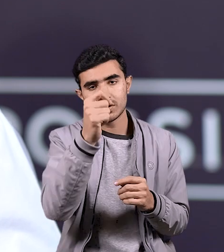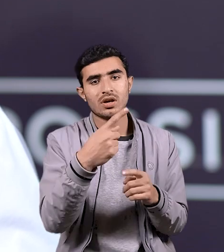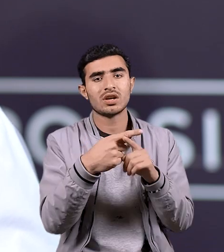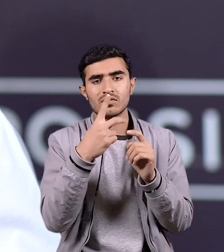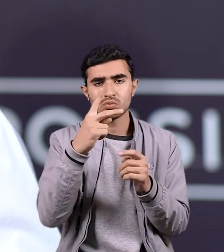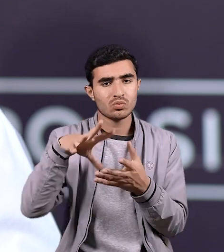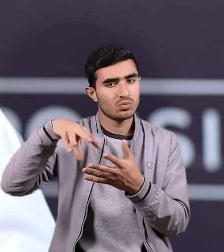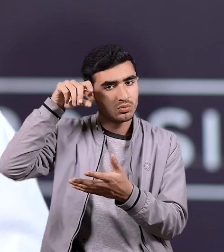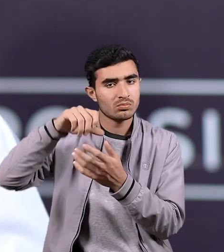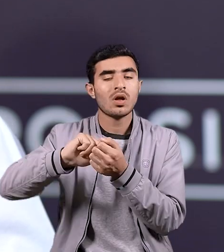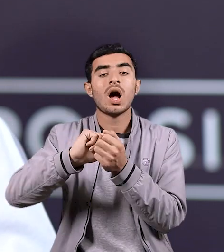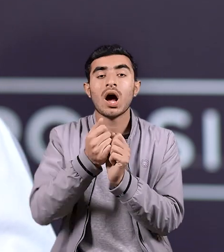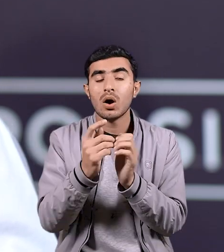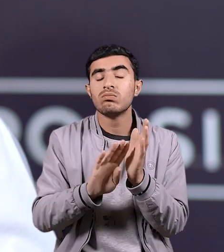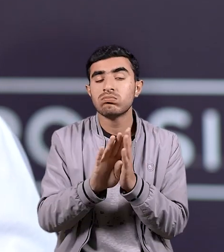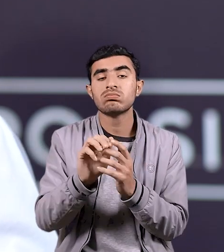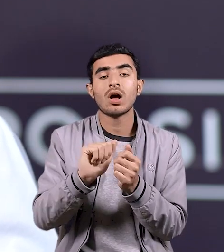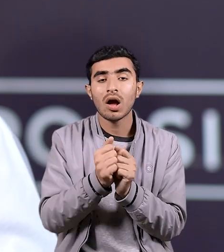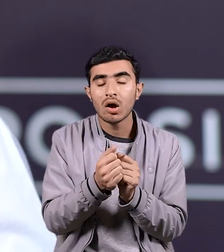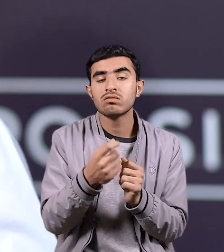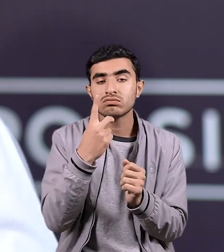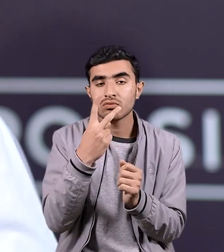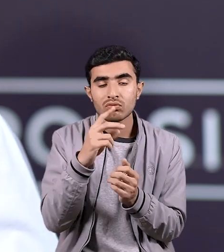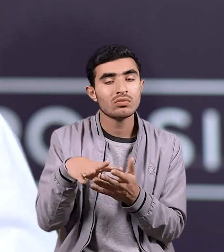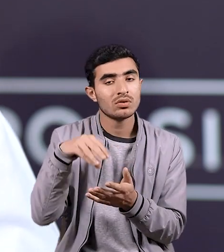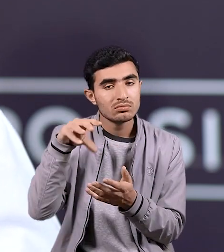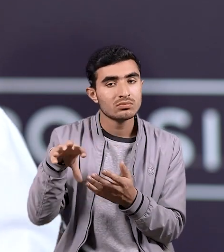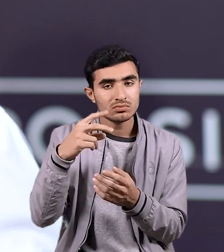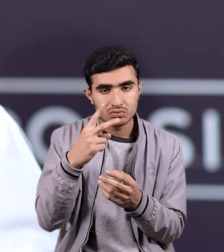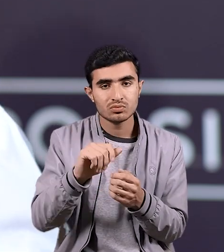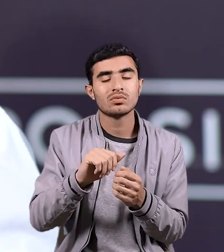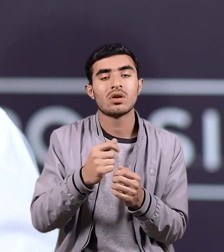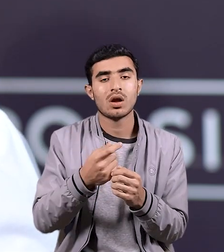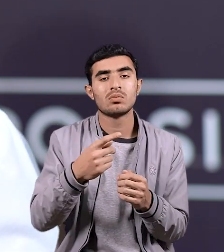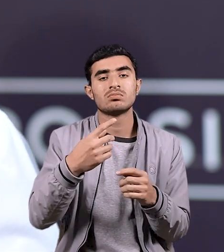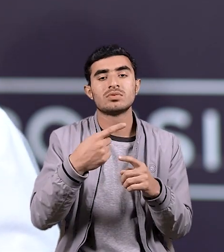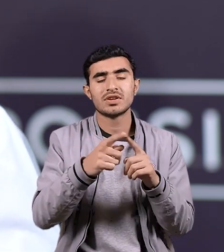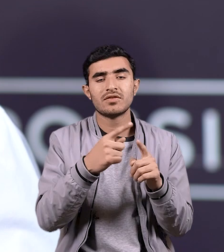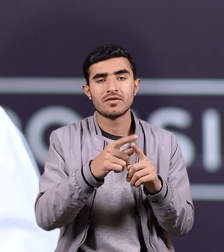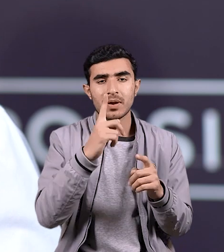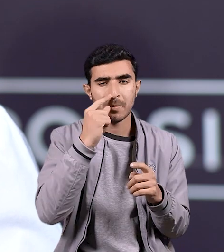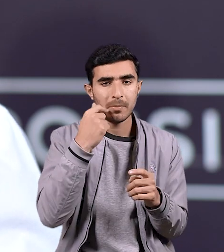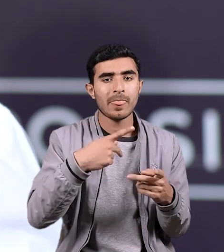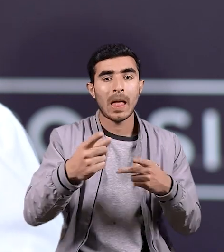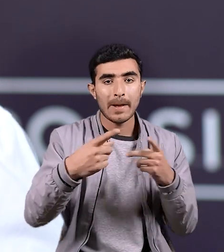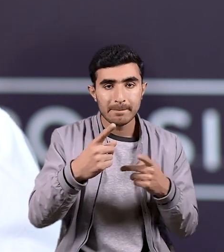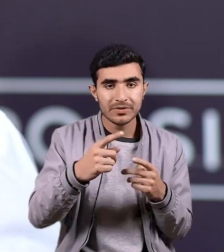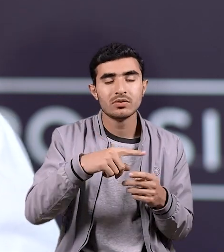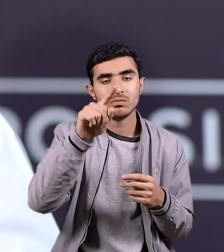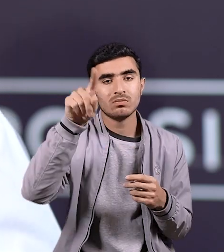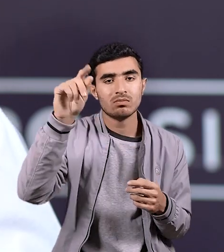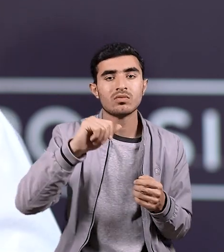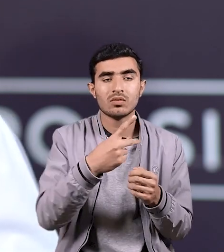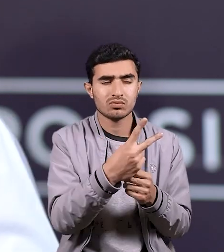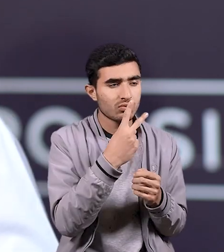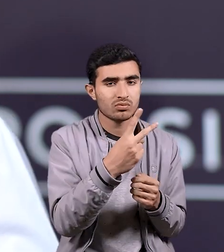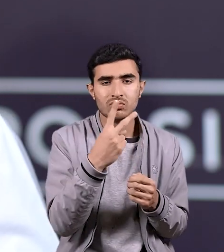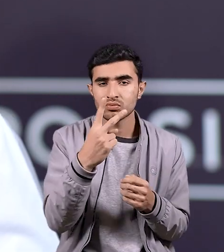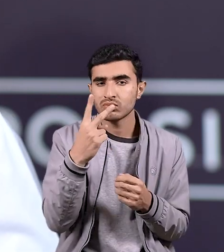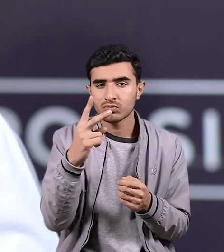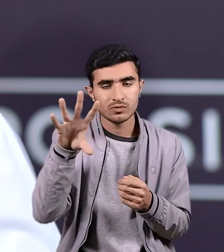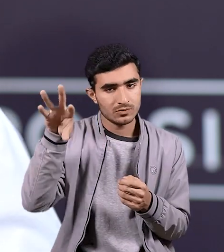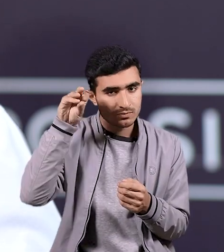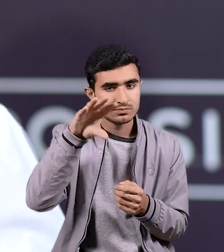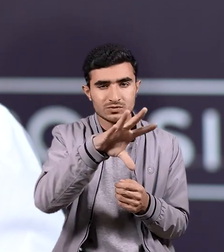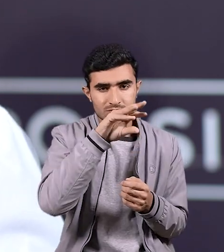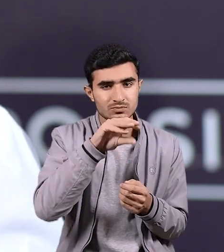के लोगों का देखें कि वो लोग कैसे ऑनलाइन कर रहे हैं, अपने नेबरिंग कंट्रीज़ बाकी देखें, जो अदर इमर्जिंग मार्केट्स हैं उनमें जाके देखें